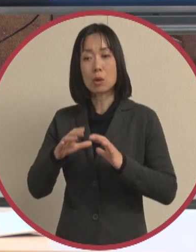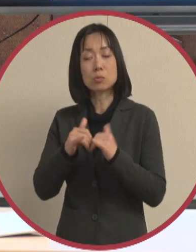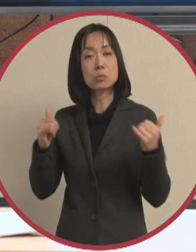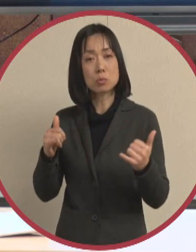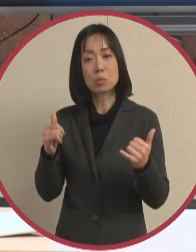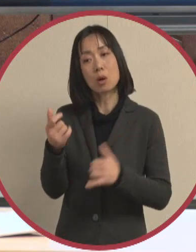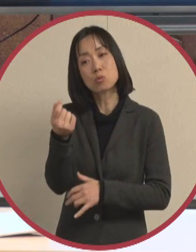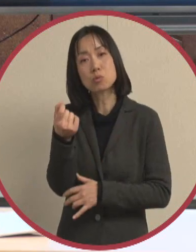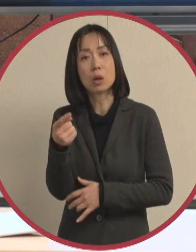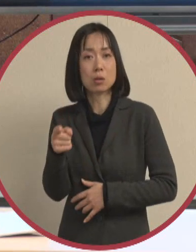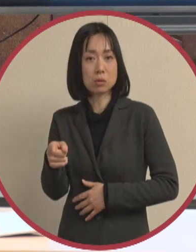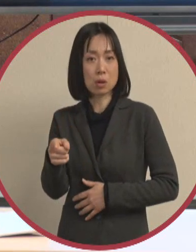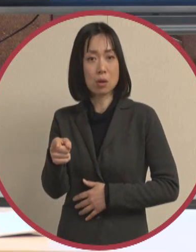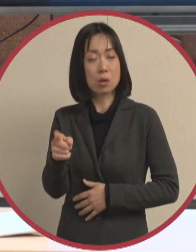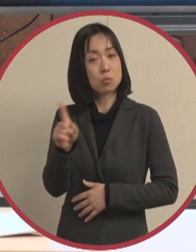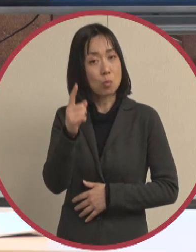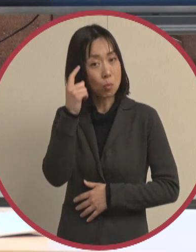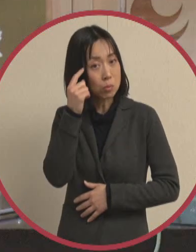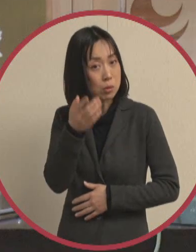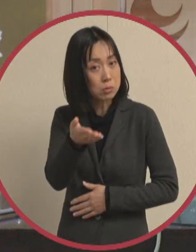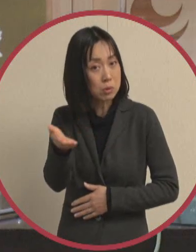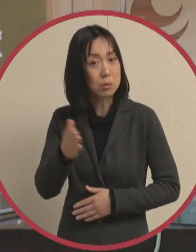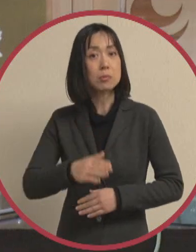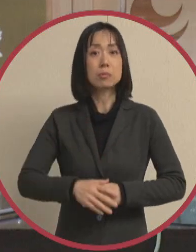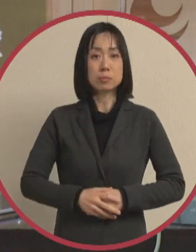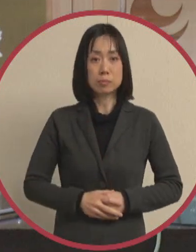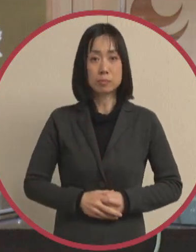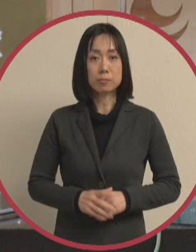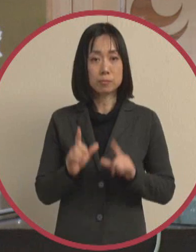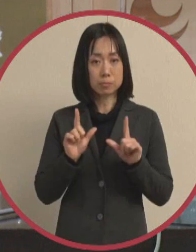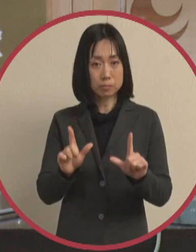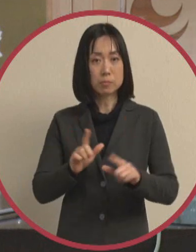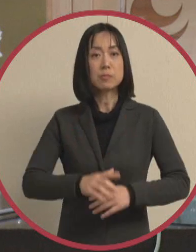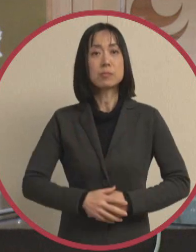まず率直な受け止めをお伺いできますか。 そうですね、